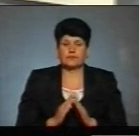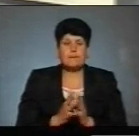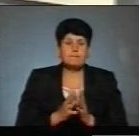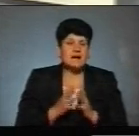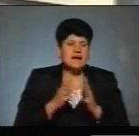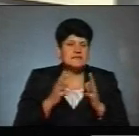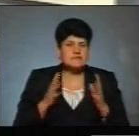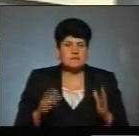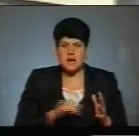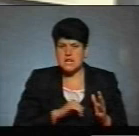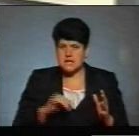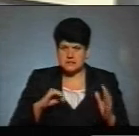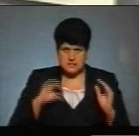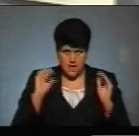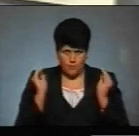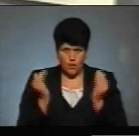максимальна самоізоляція.